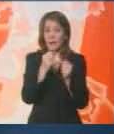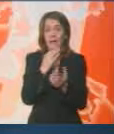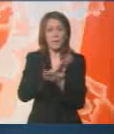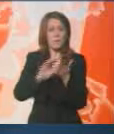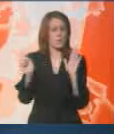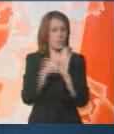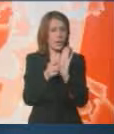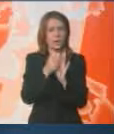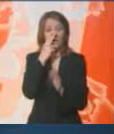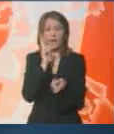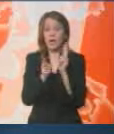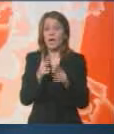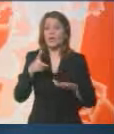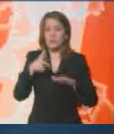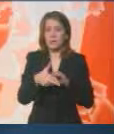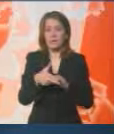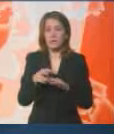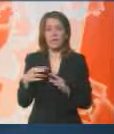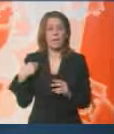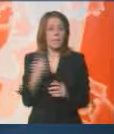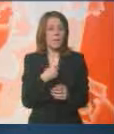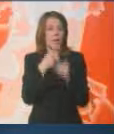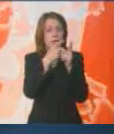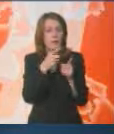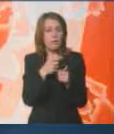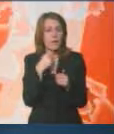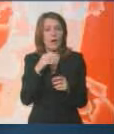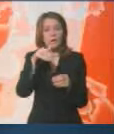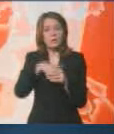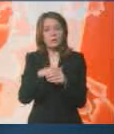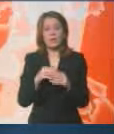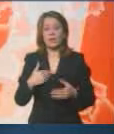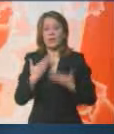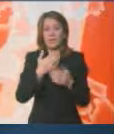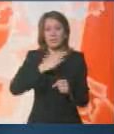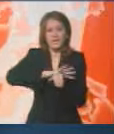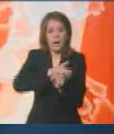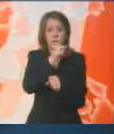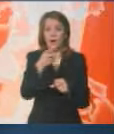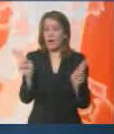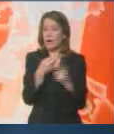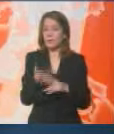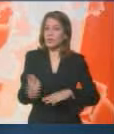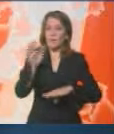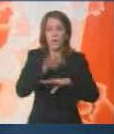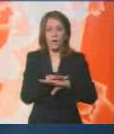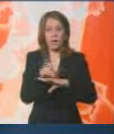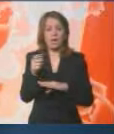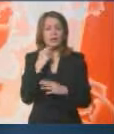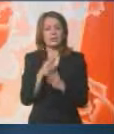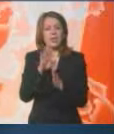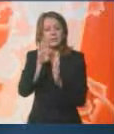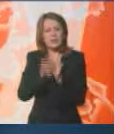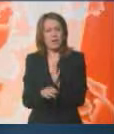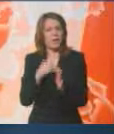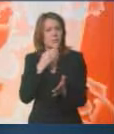tržištu pa da vidimo kako će se završiti, mi njima praktično stavljamo namet koji oni ne mogu da pokriju, jer oni zaista posluju na donjem